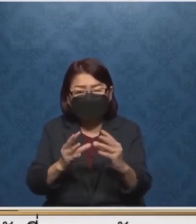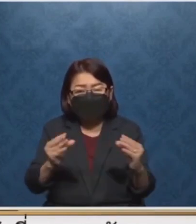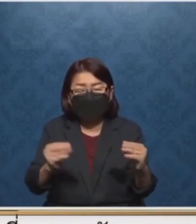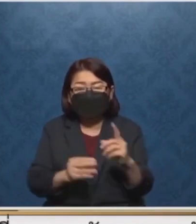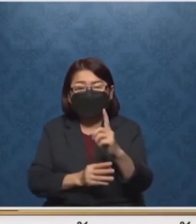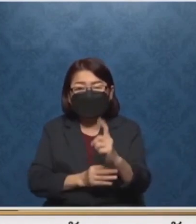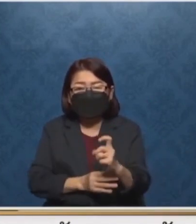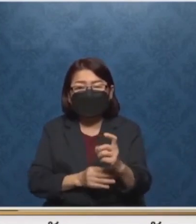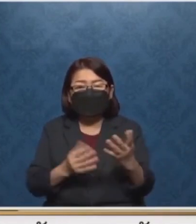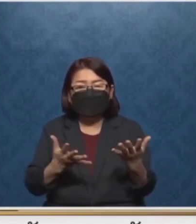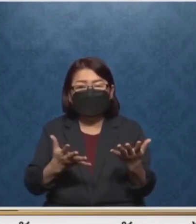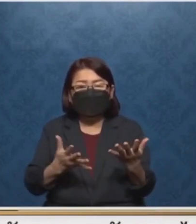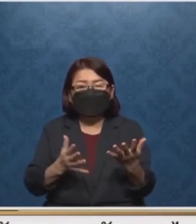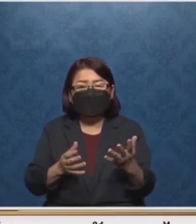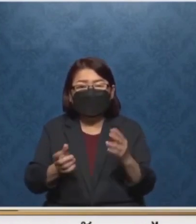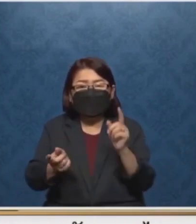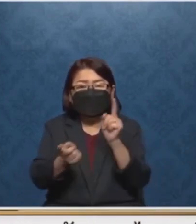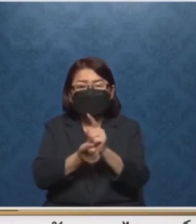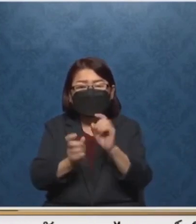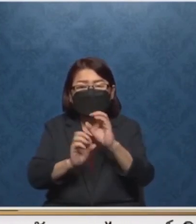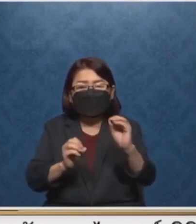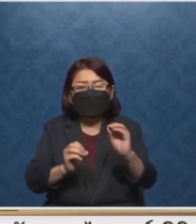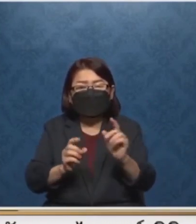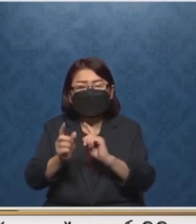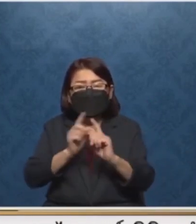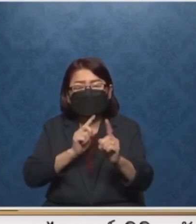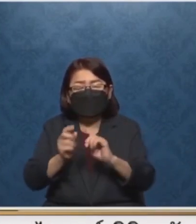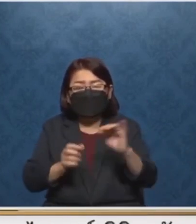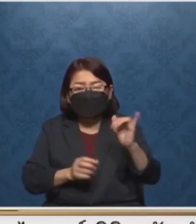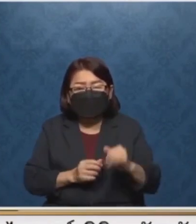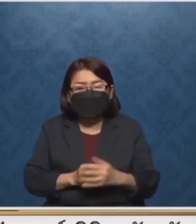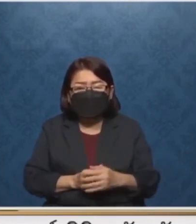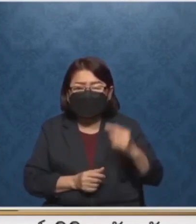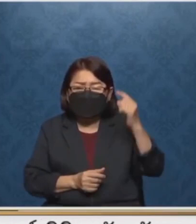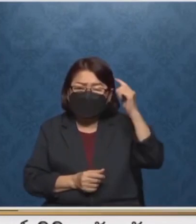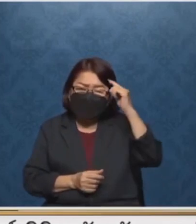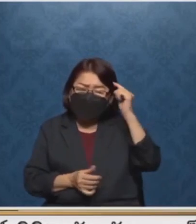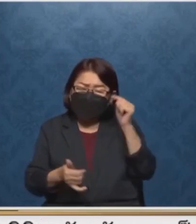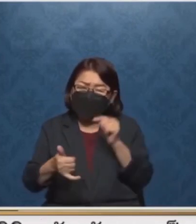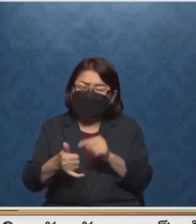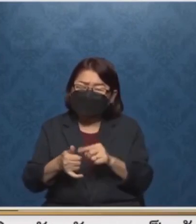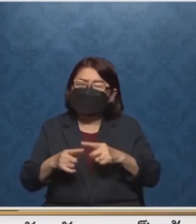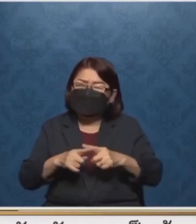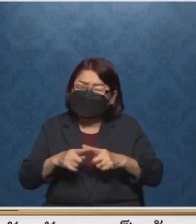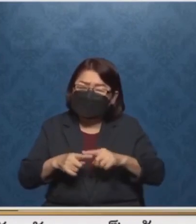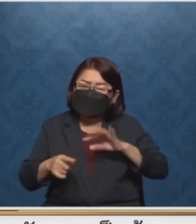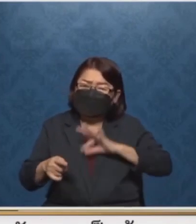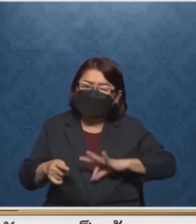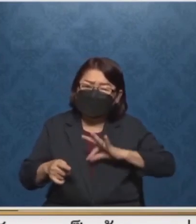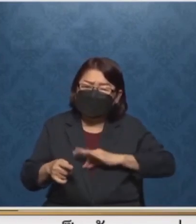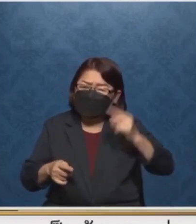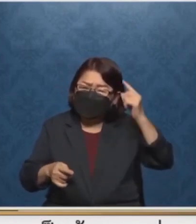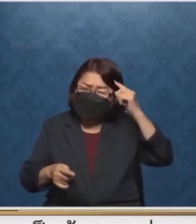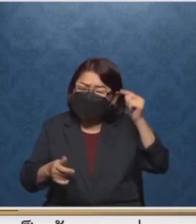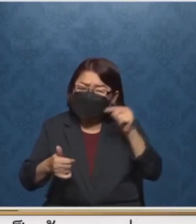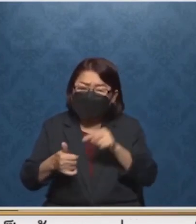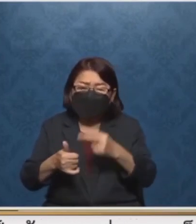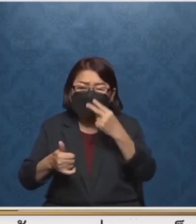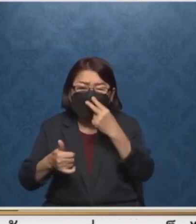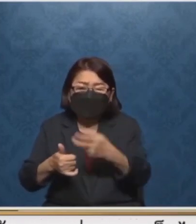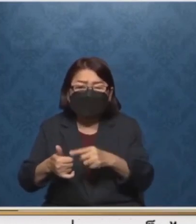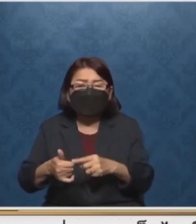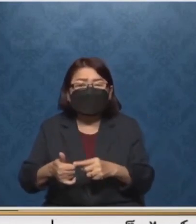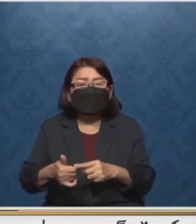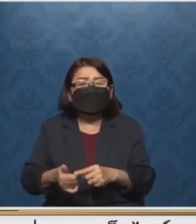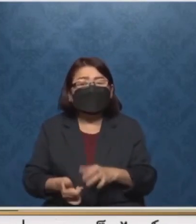อดชีวิตกับครอบครัวโดยที่ไม่ได้ล่ำลาค่ะเราจินตนาการถึงความเจ็บปวดแบบนั้นแทบจะไม่ได้เลยถ้าไม่ได้เป็นผู้ที่ประสบเห